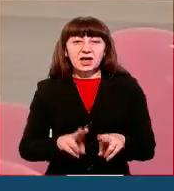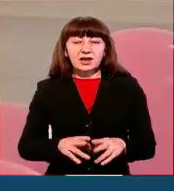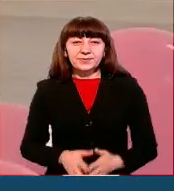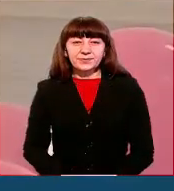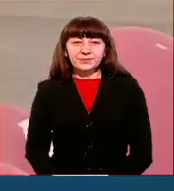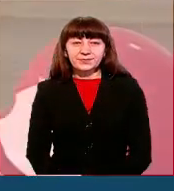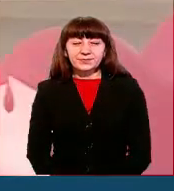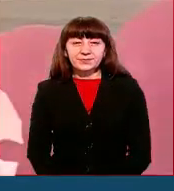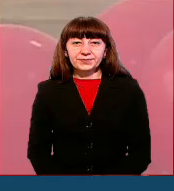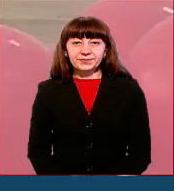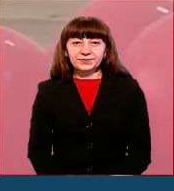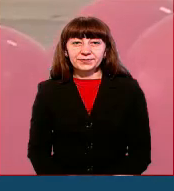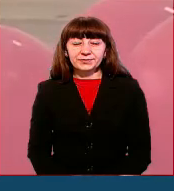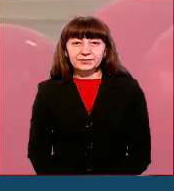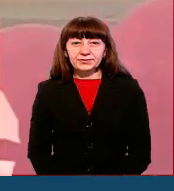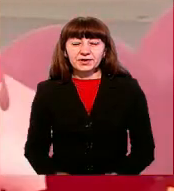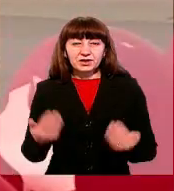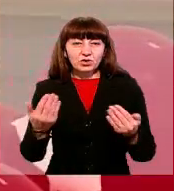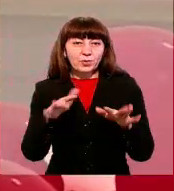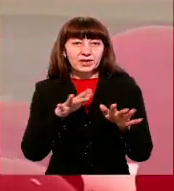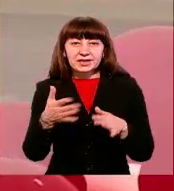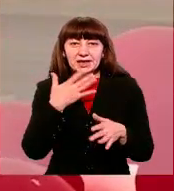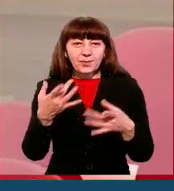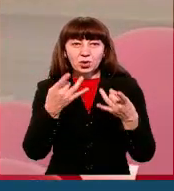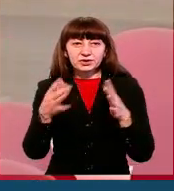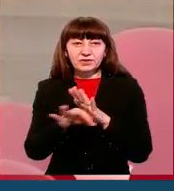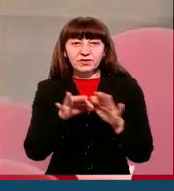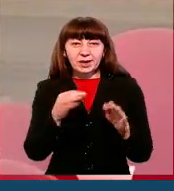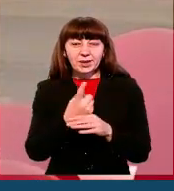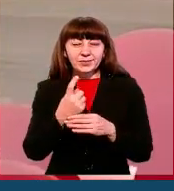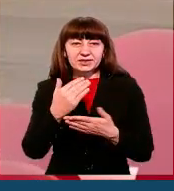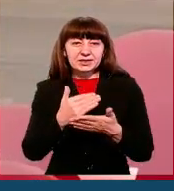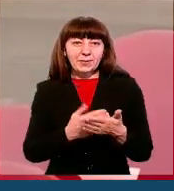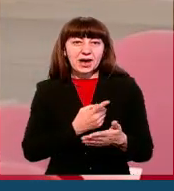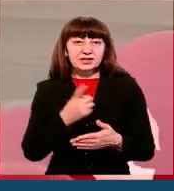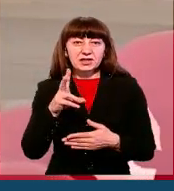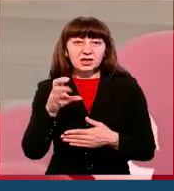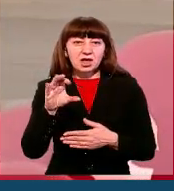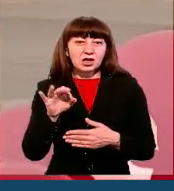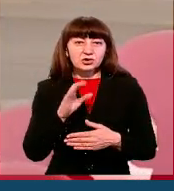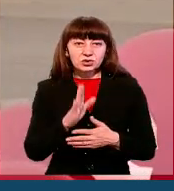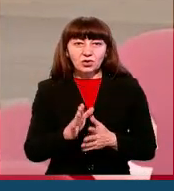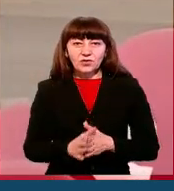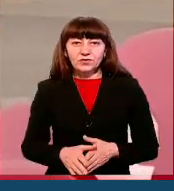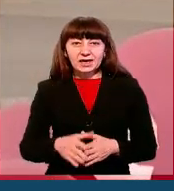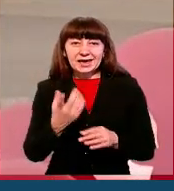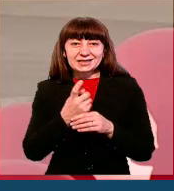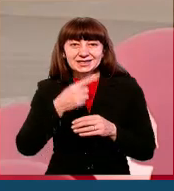Сегодняшнее мероприятие неспроста выбраны данные виды мастер-классов, так